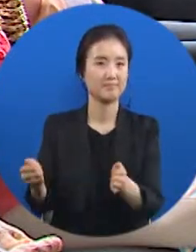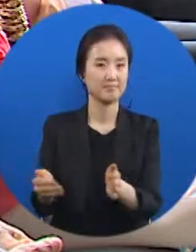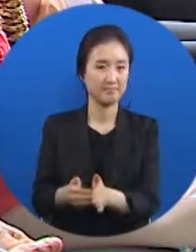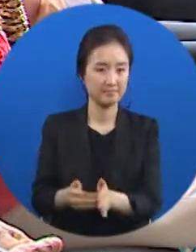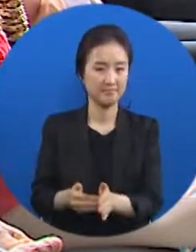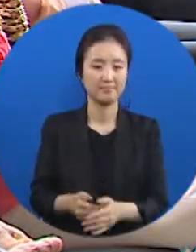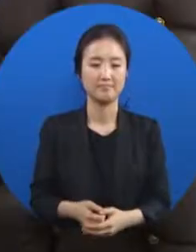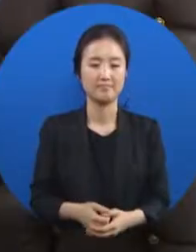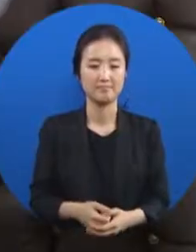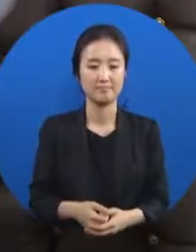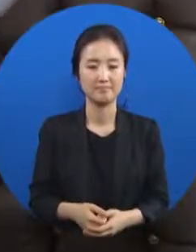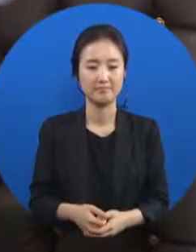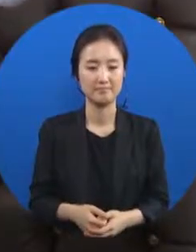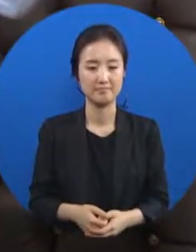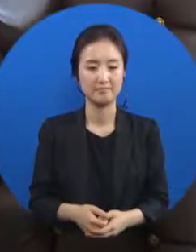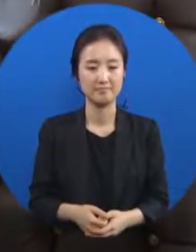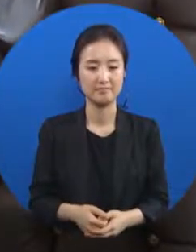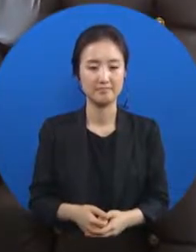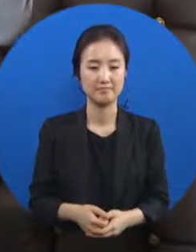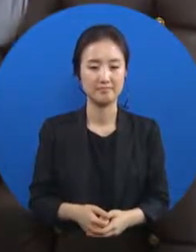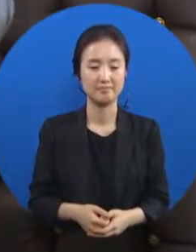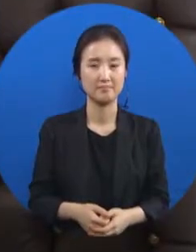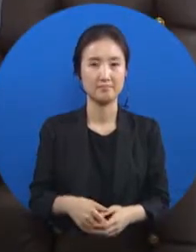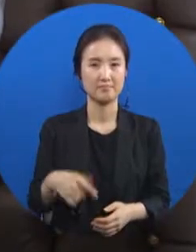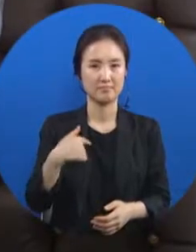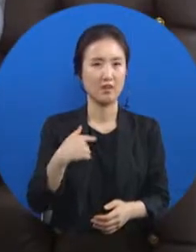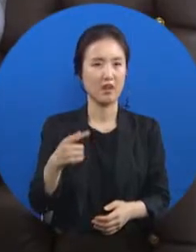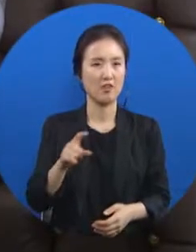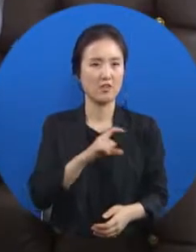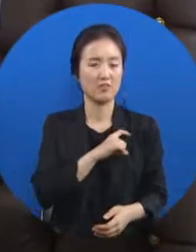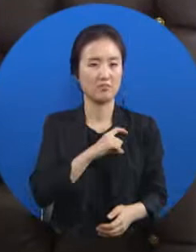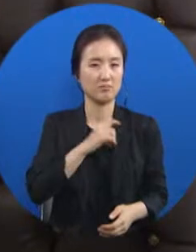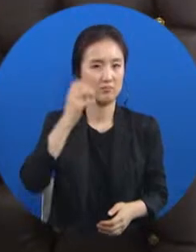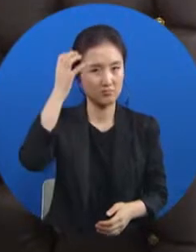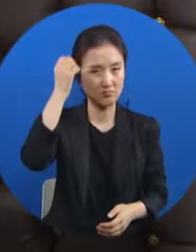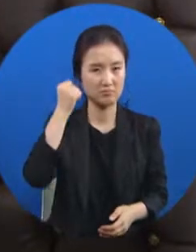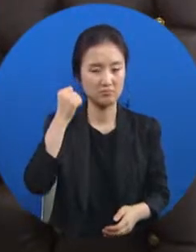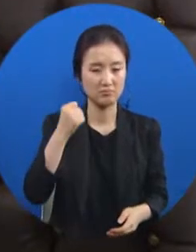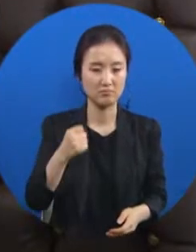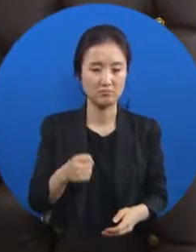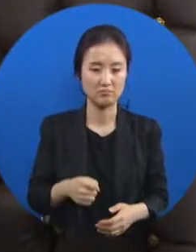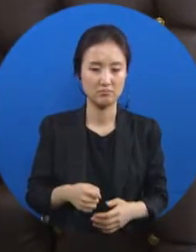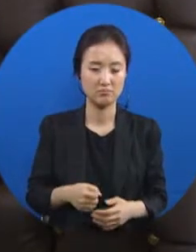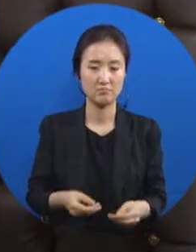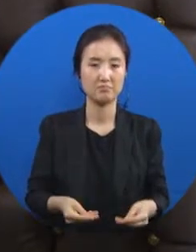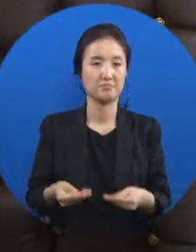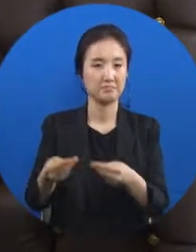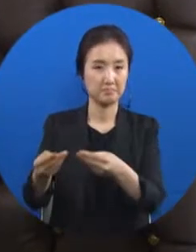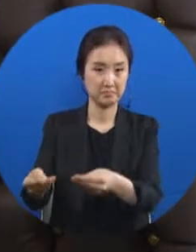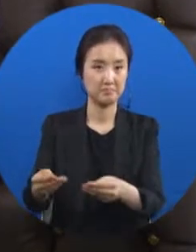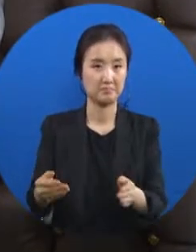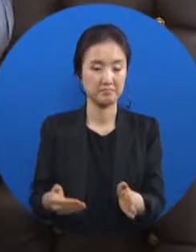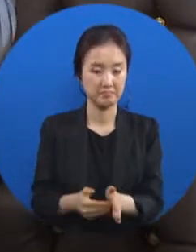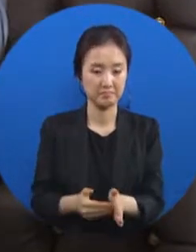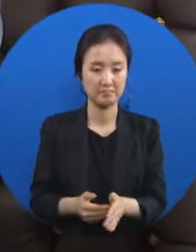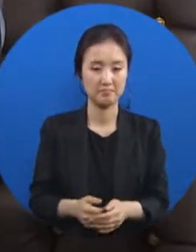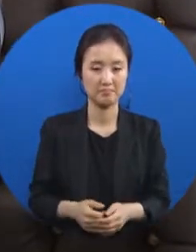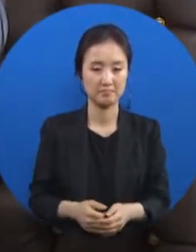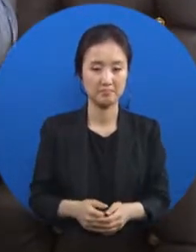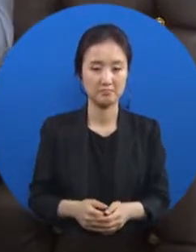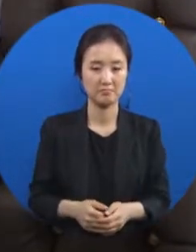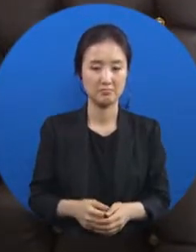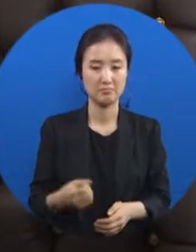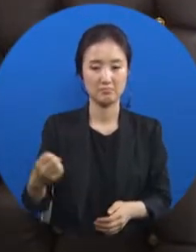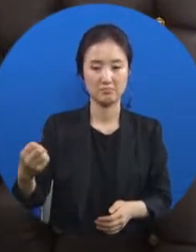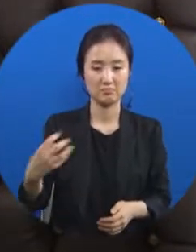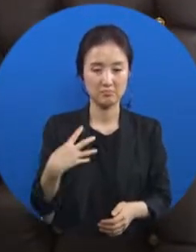받아주더라고. 지금도 그분 이름까지 다 기억나. 그러니까 그분이 그래. 그래서 딱 갖다 냈어요. 그랬더니 야 어학이 중요해.